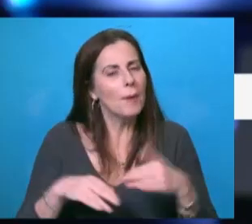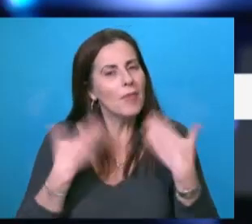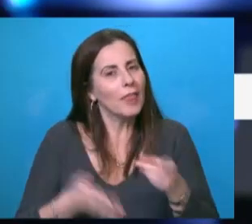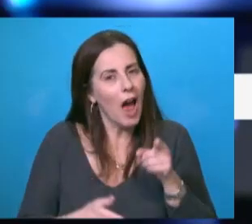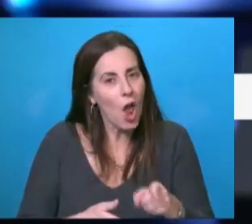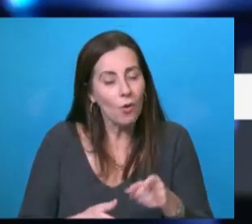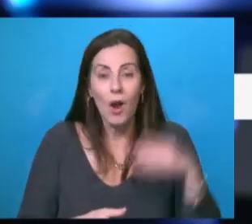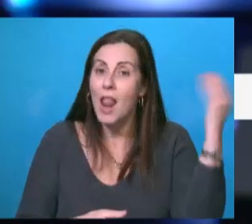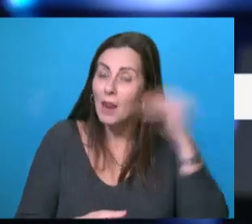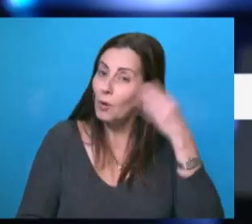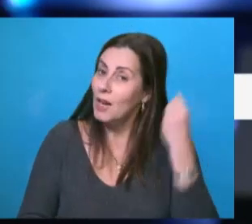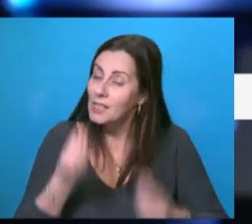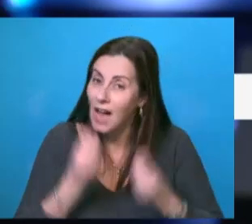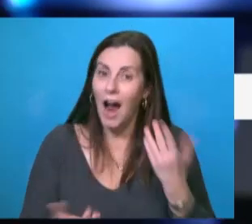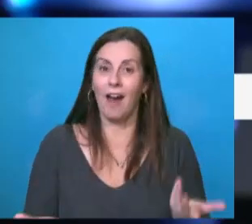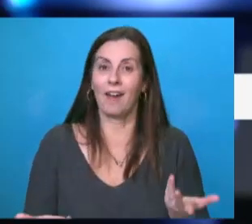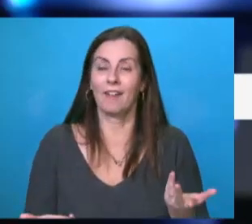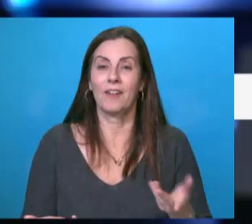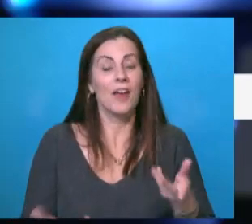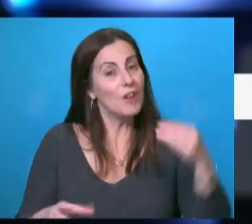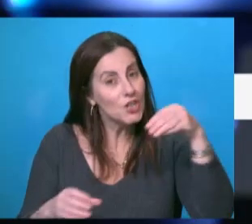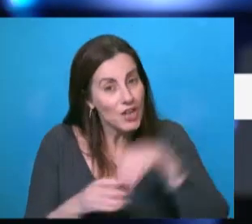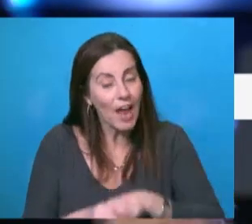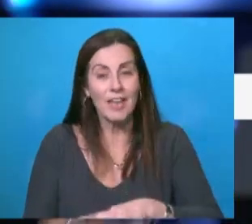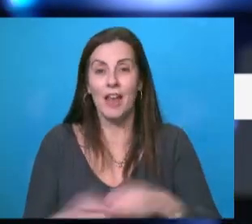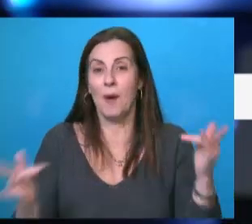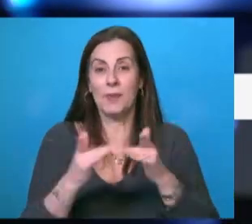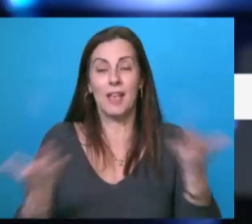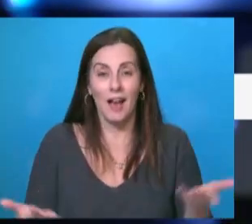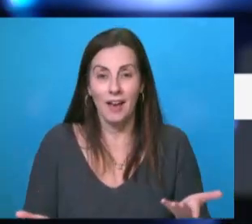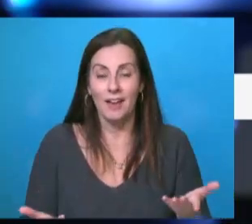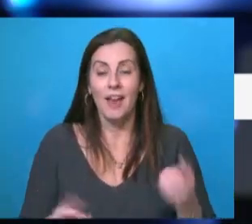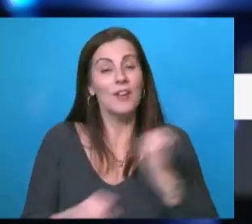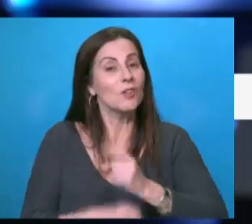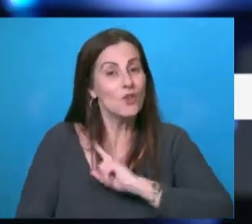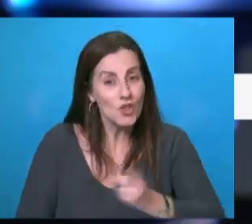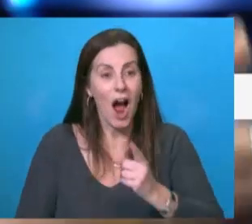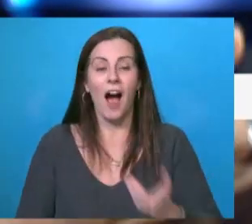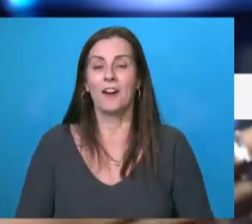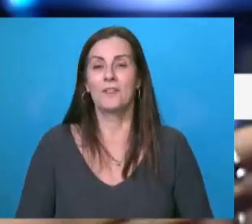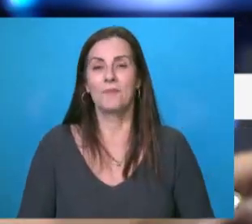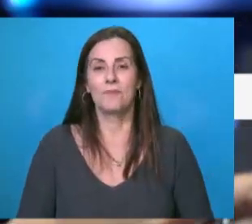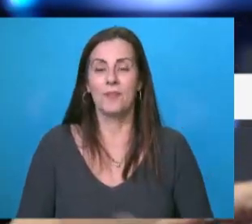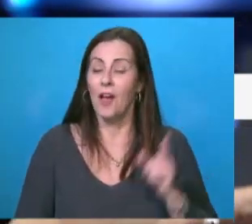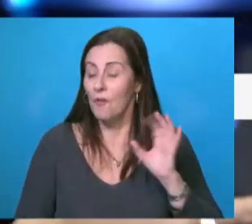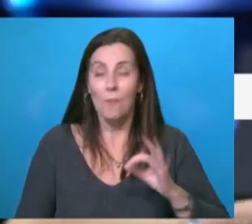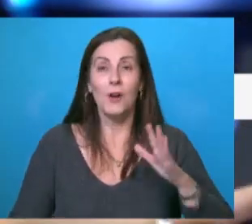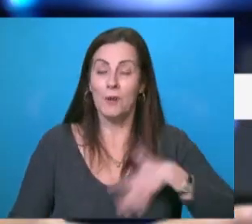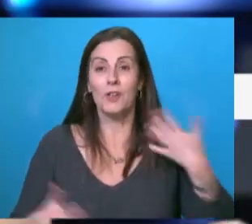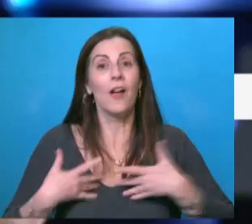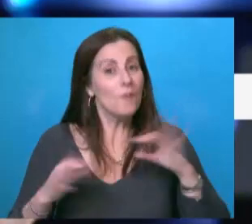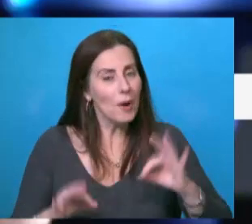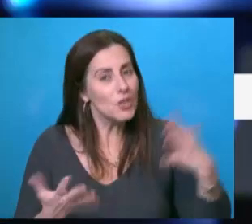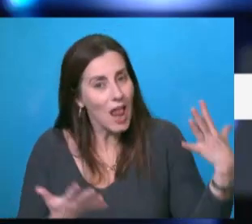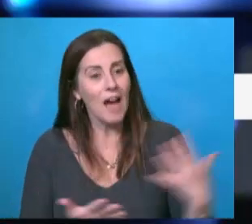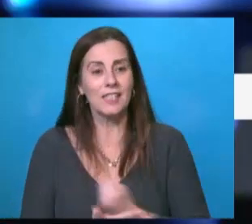ללמוד לשחק ולהשתתף בטורניר ולהבקיע גולים ואין מאושר ולהצליח, ממנו. ולהצליח, ולחגוג את הניצחונות,